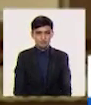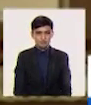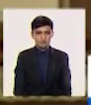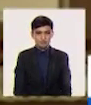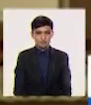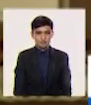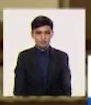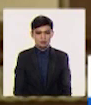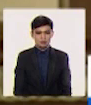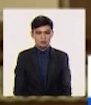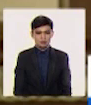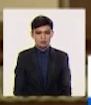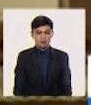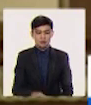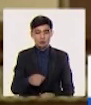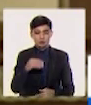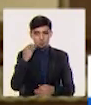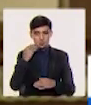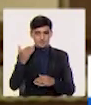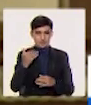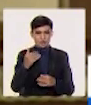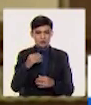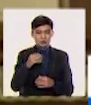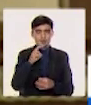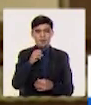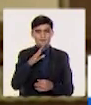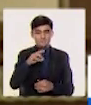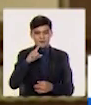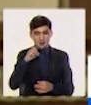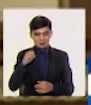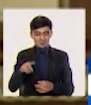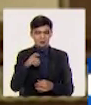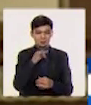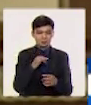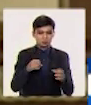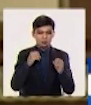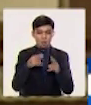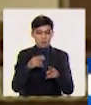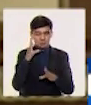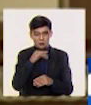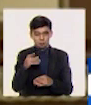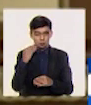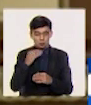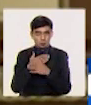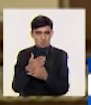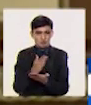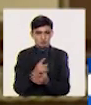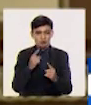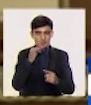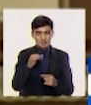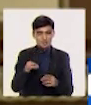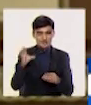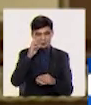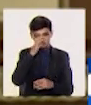мәлімдеді. Түркияның бұл әрекеті оңтүстік Кавказ аумағы мен іргелес жатқан аймақтар үшін қауіпті болуы мүмкін. Сол себепті